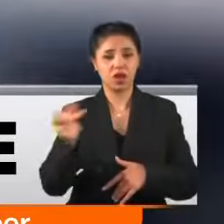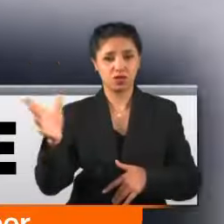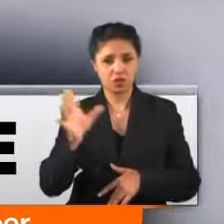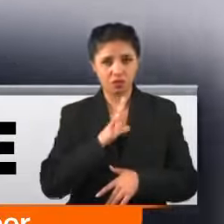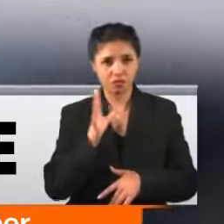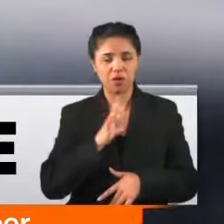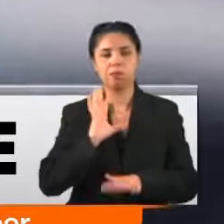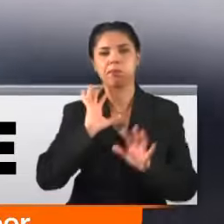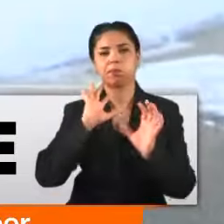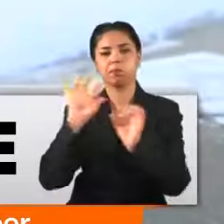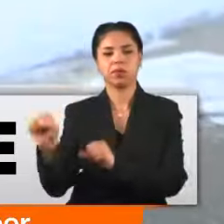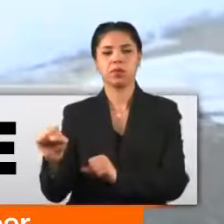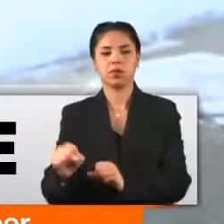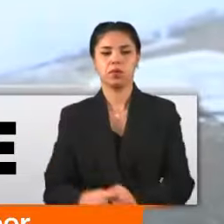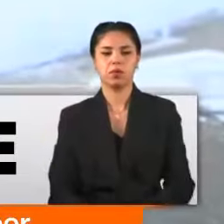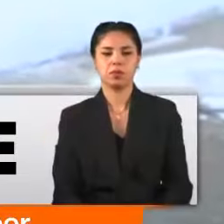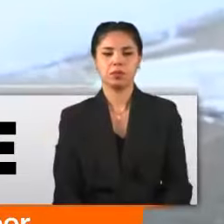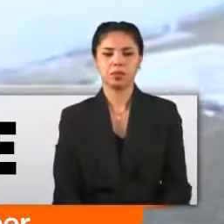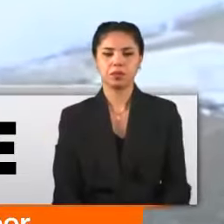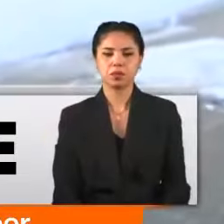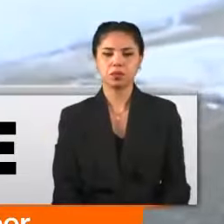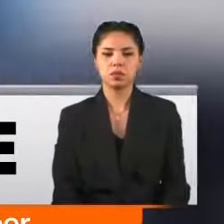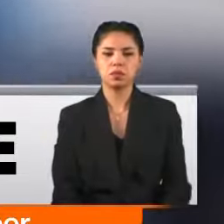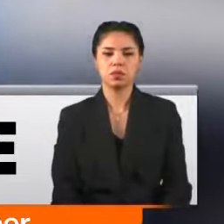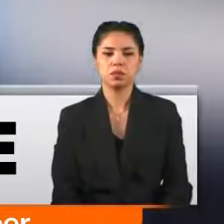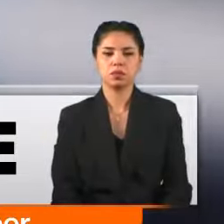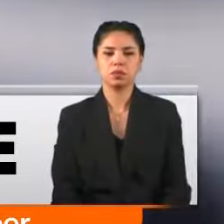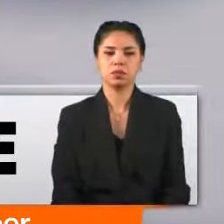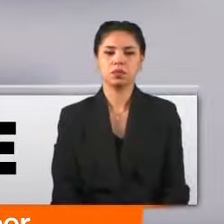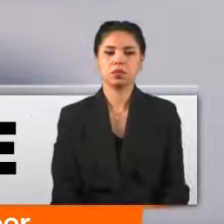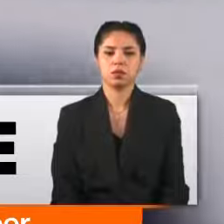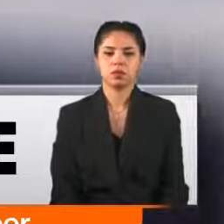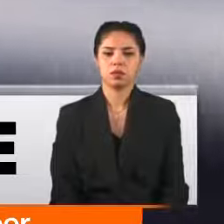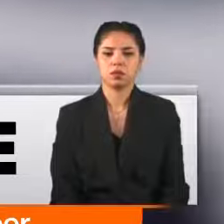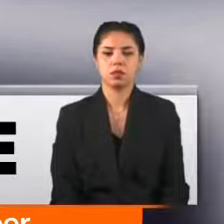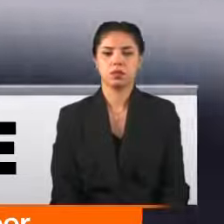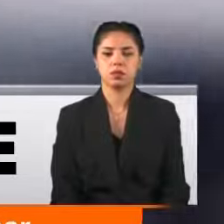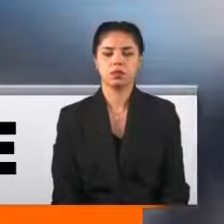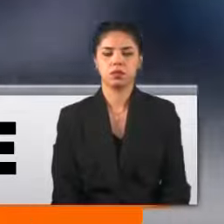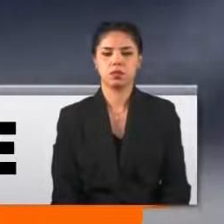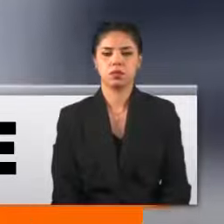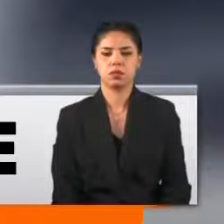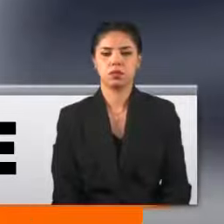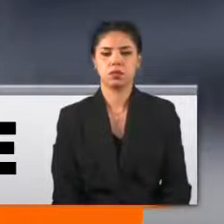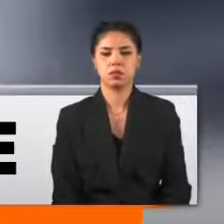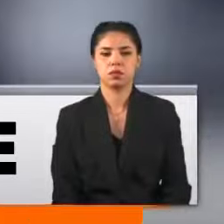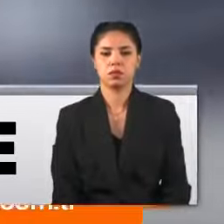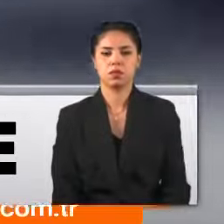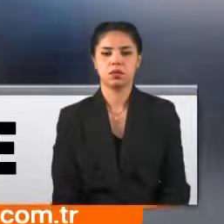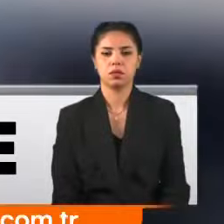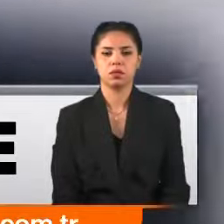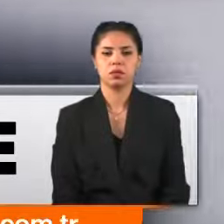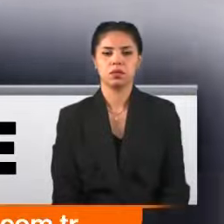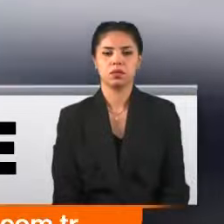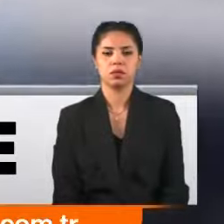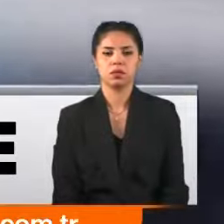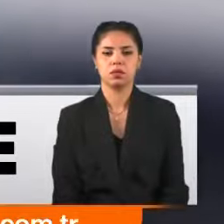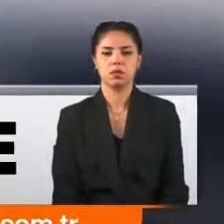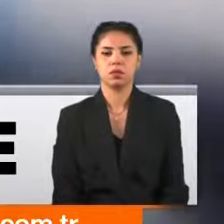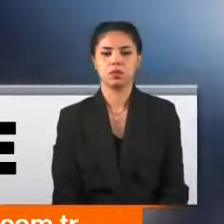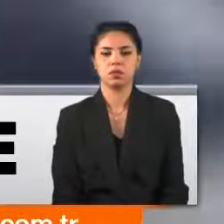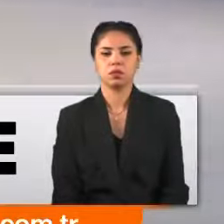Enerji mallarını kaçırıyor. Burada çalışan arkadaş buraya motorları almaya geliyor. İçeriği komple boşaltmaya geliyor. Ben de o esnada polisi arayarak buraya